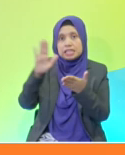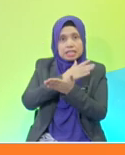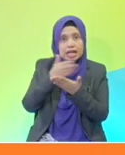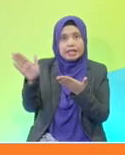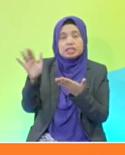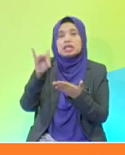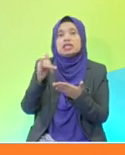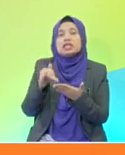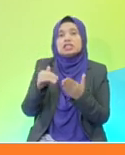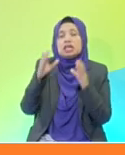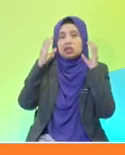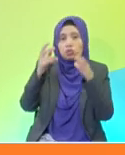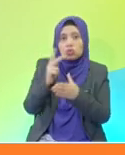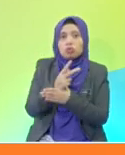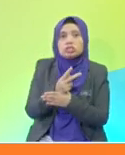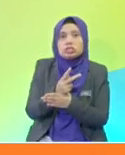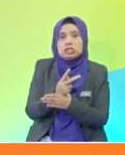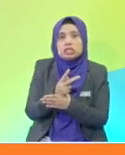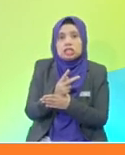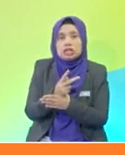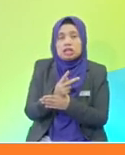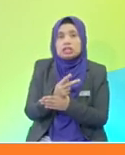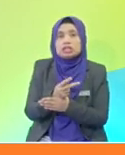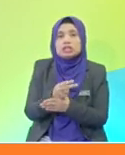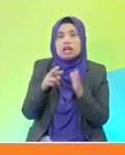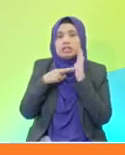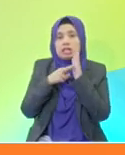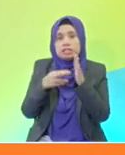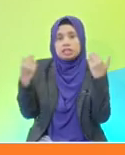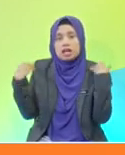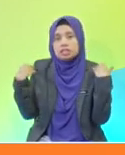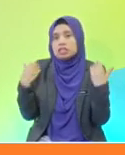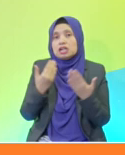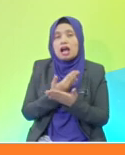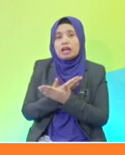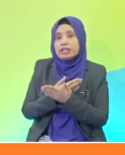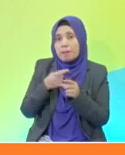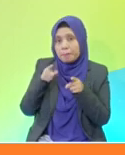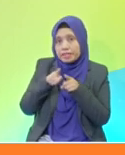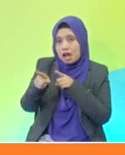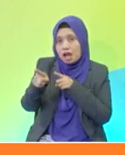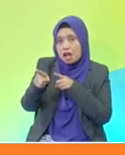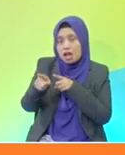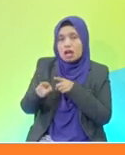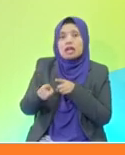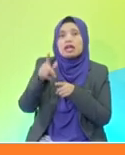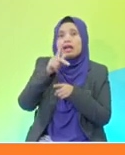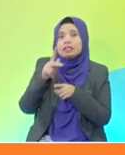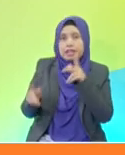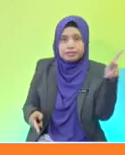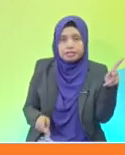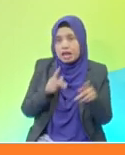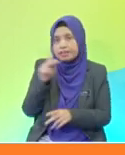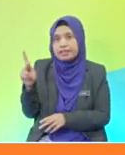kita lihat Raja ini mempunyai anak panah bergerak ke kanan oke keberadaan